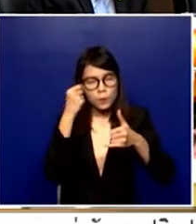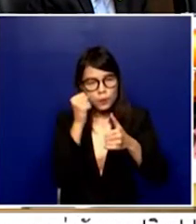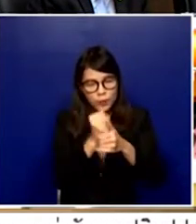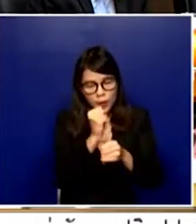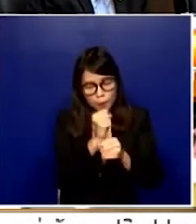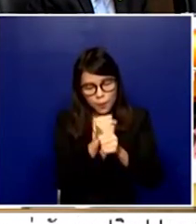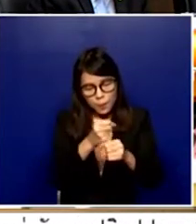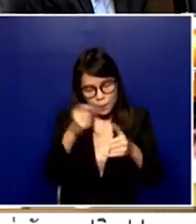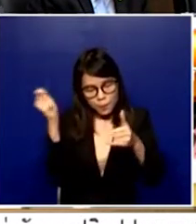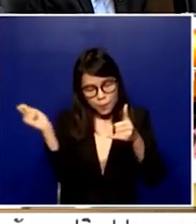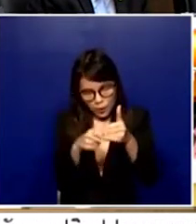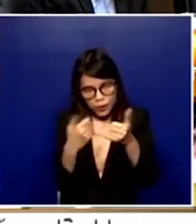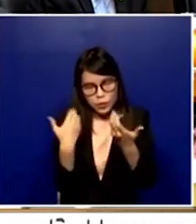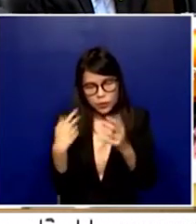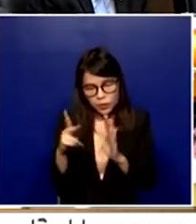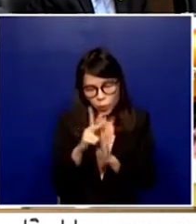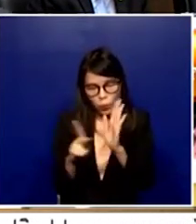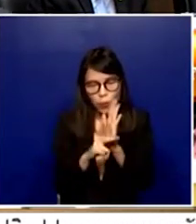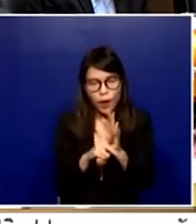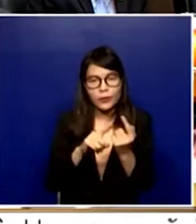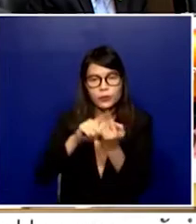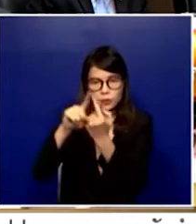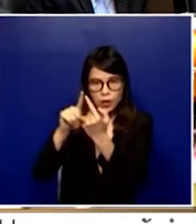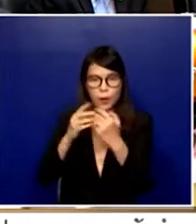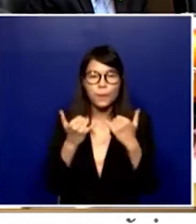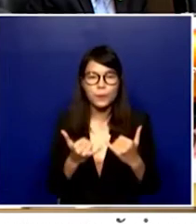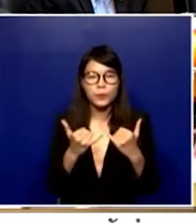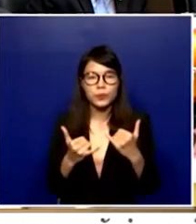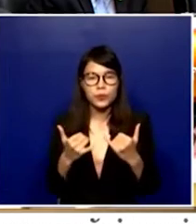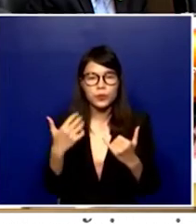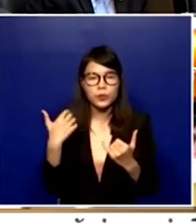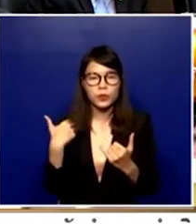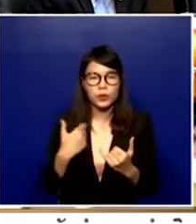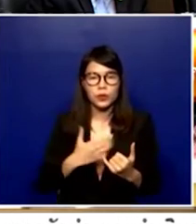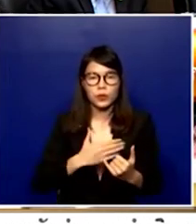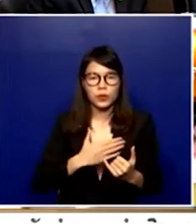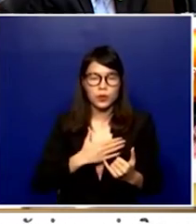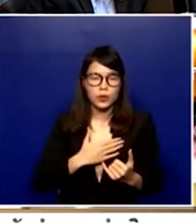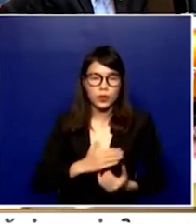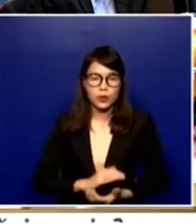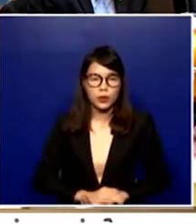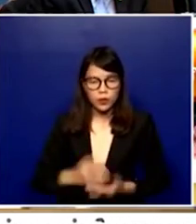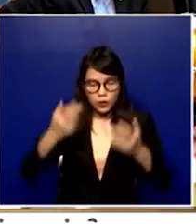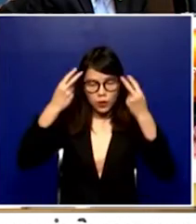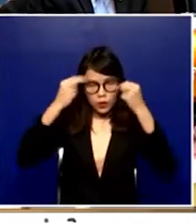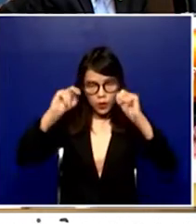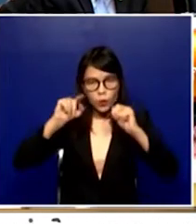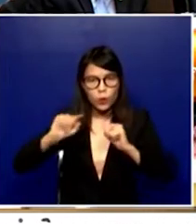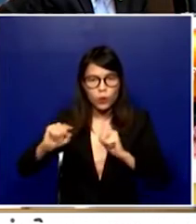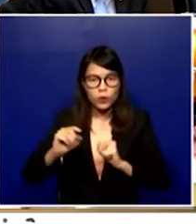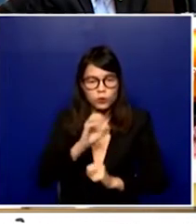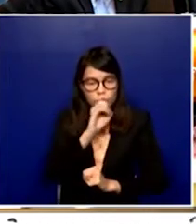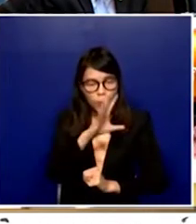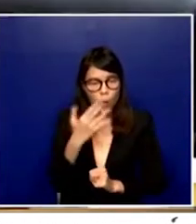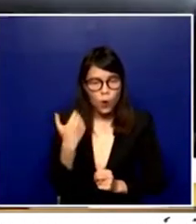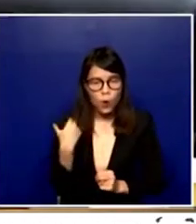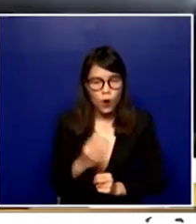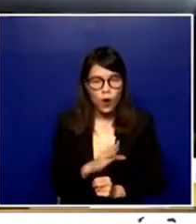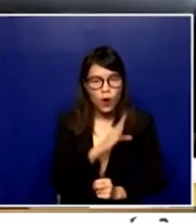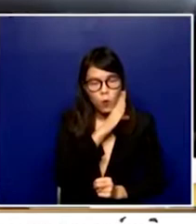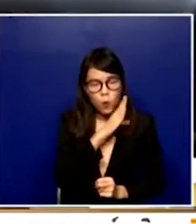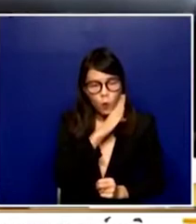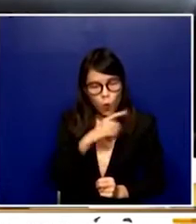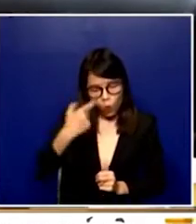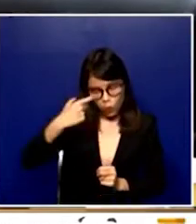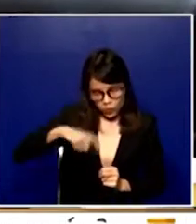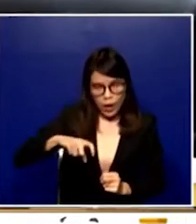177 ด้วยตอนนี้สนauthระยุจรรมโชาต้องเลือกเอาหาหว่างจะบอกolieจะ้การเทษตออสารลธรรม